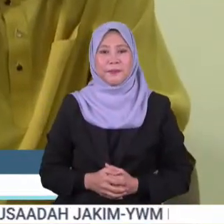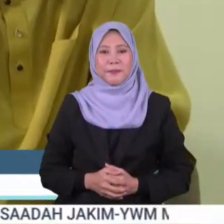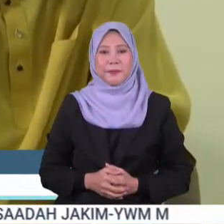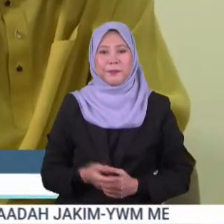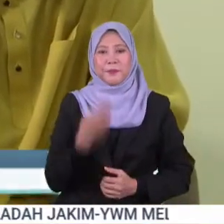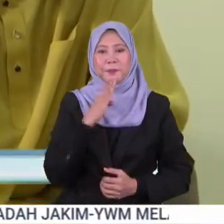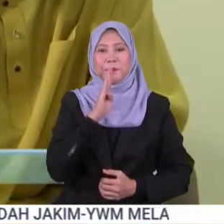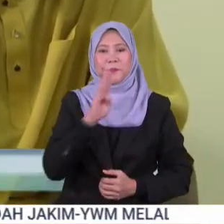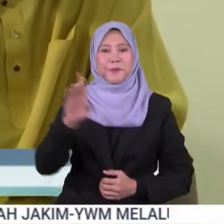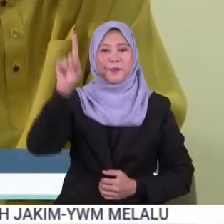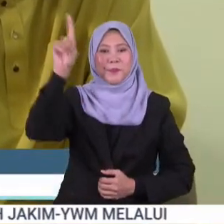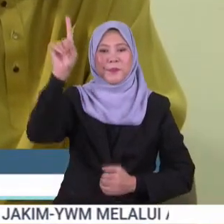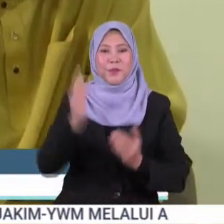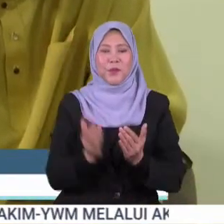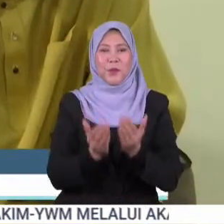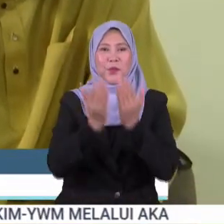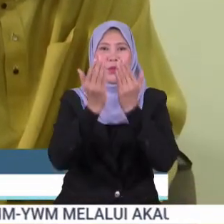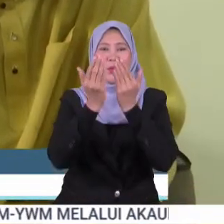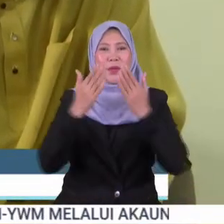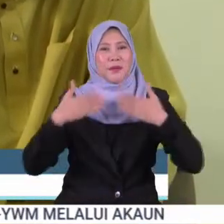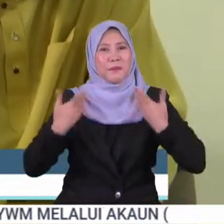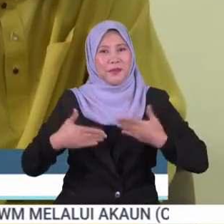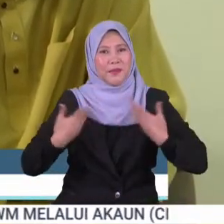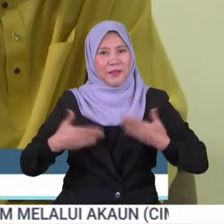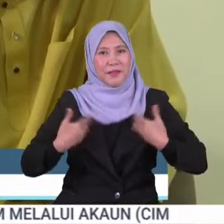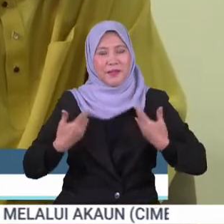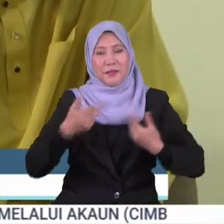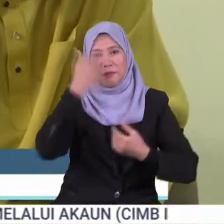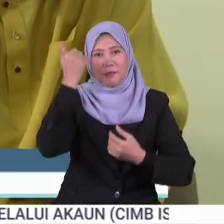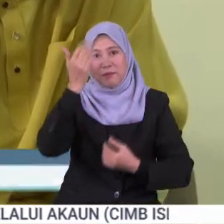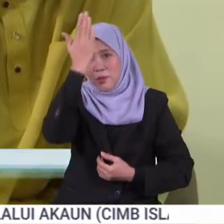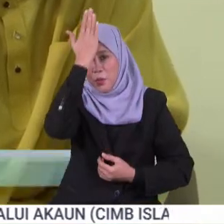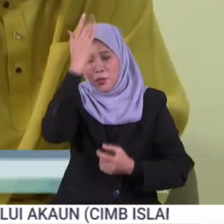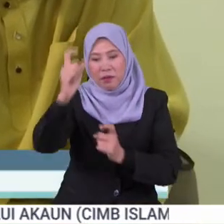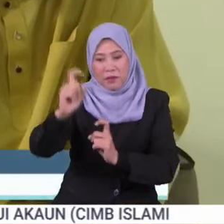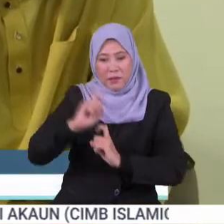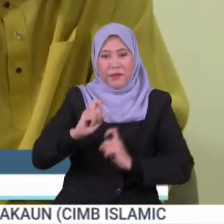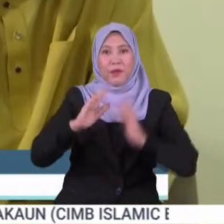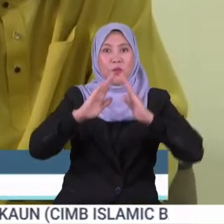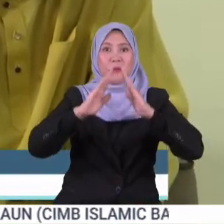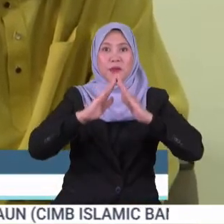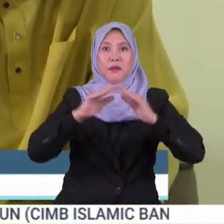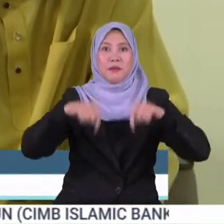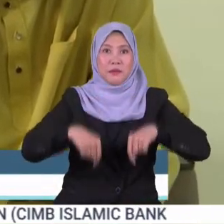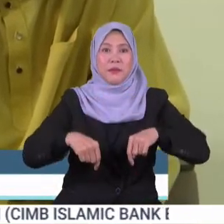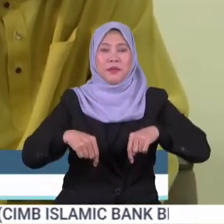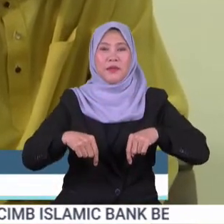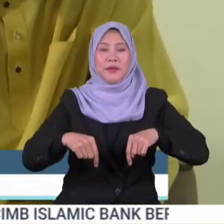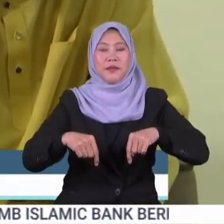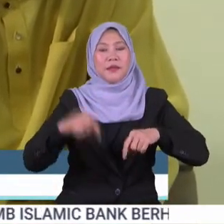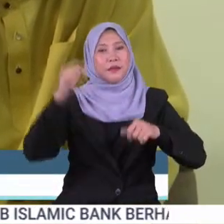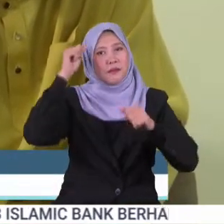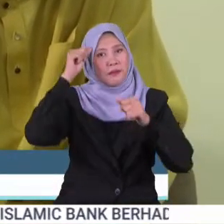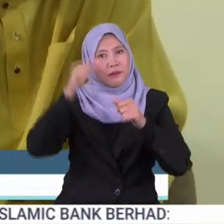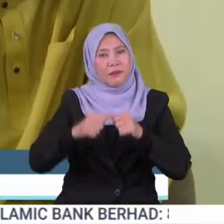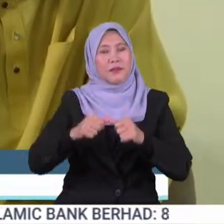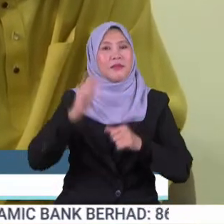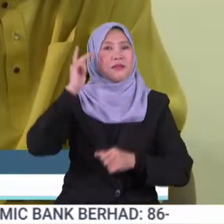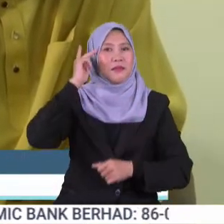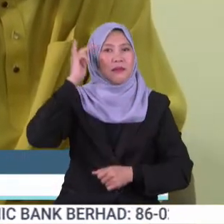Alhamdulillah saya bersyukur sangat gembira atas kurnia tuanku ni lah. Sebab saya dapat rumah ini merupakan kenangan